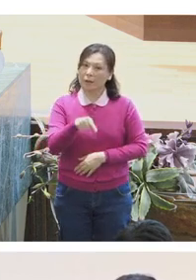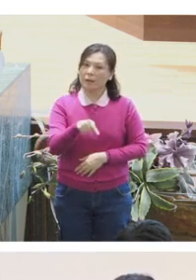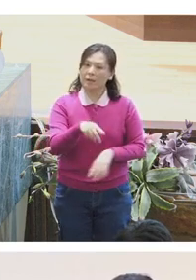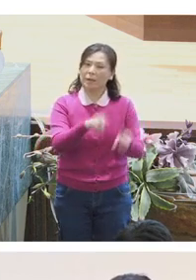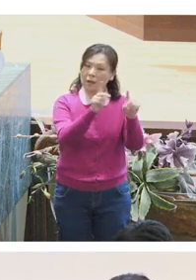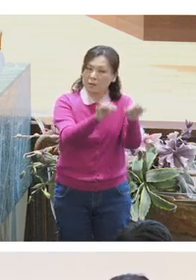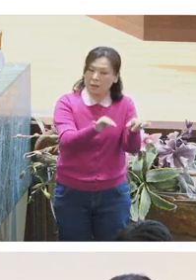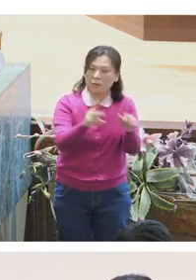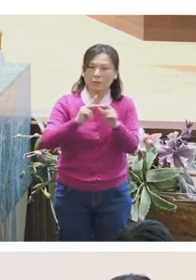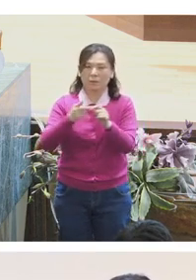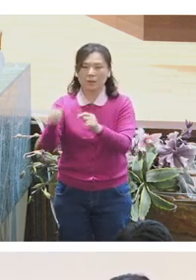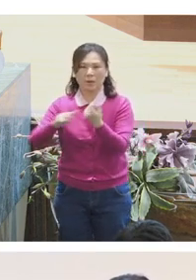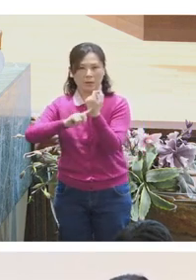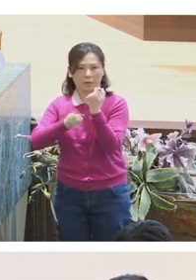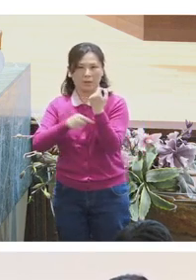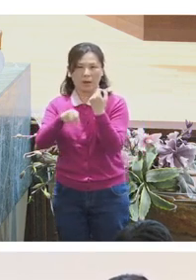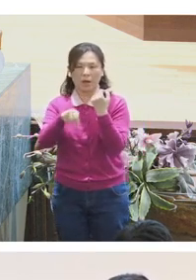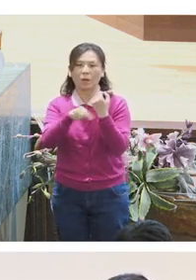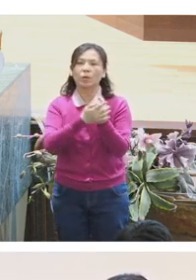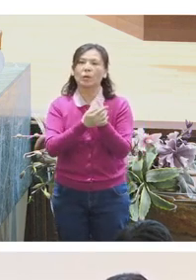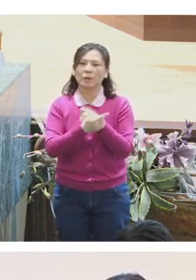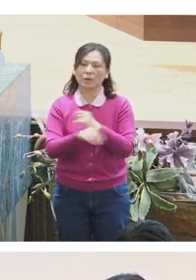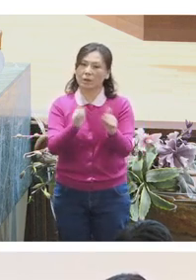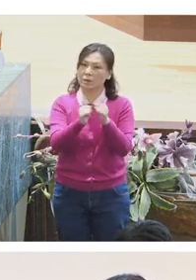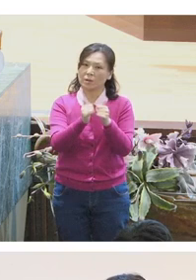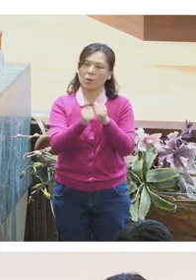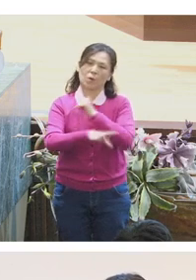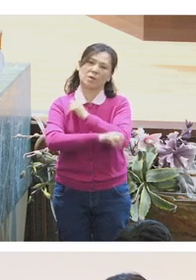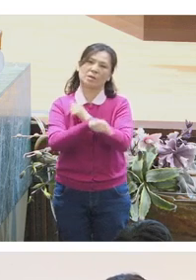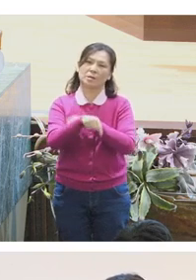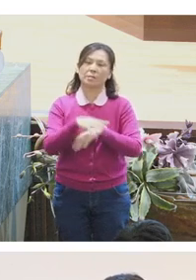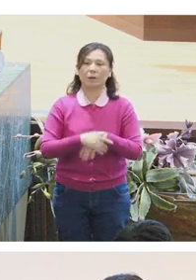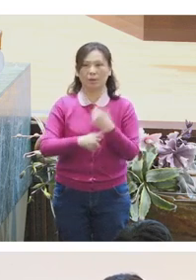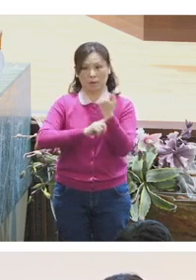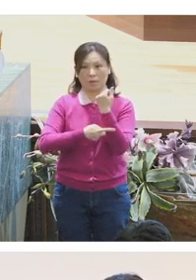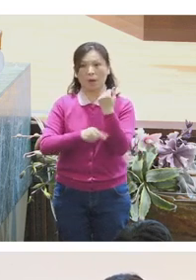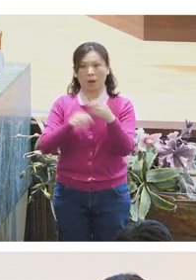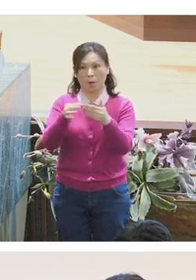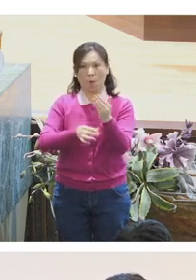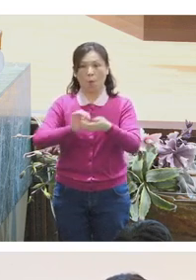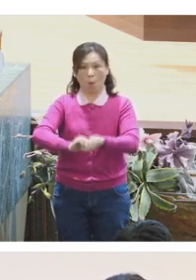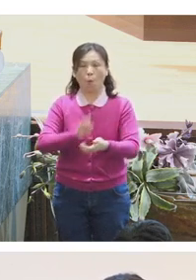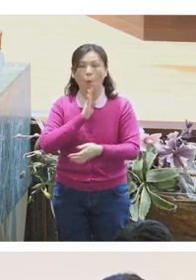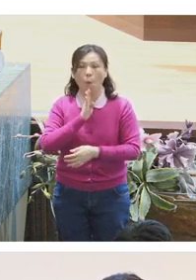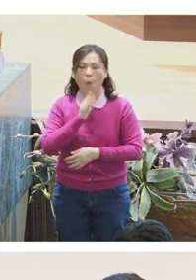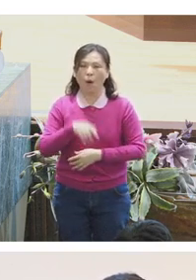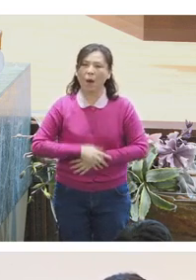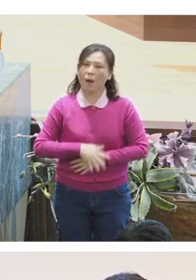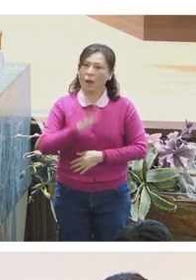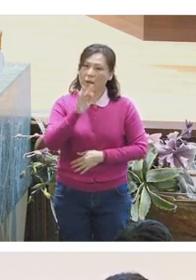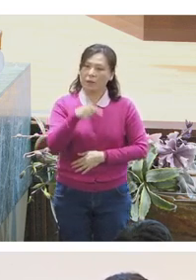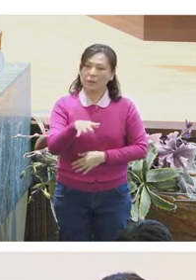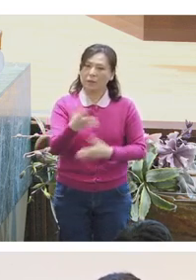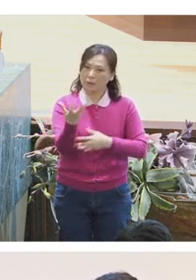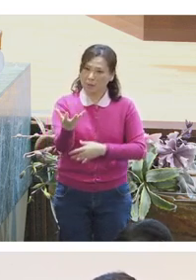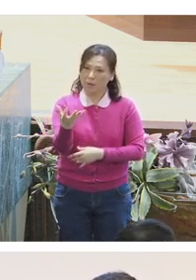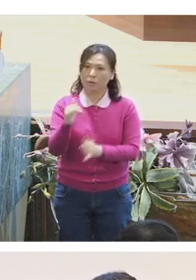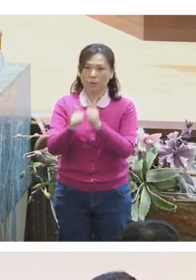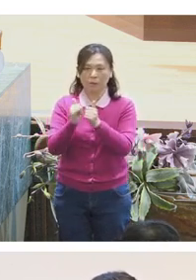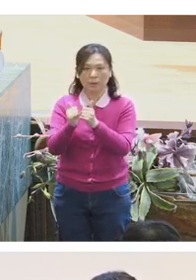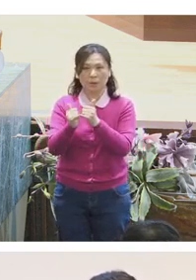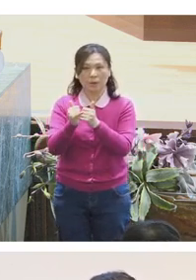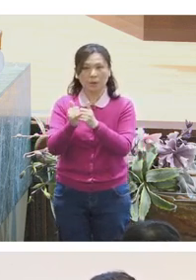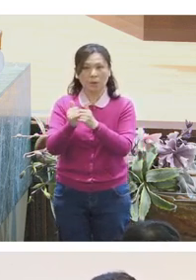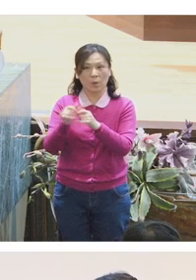社会的一些规范的基础架构。那法律当然是，那有很多社会规范也是在